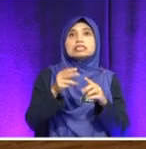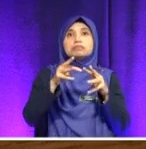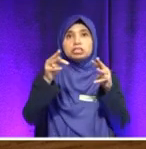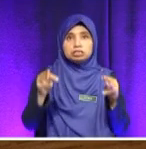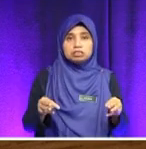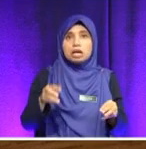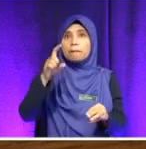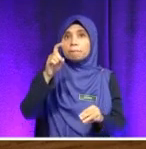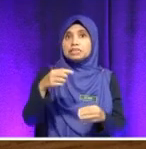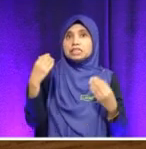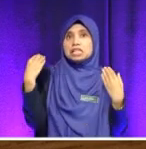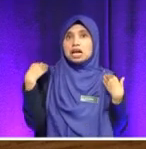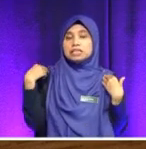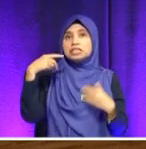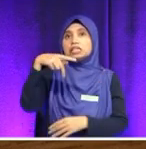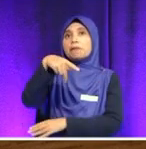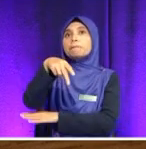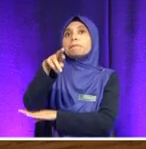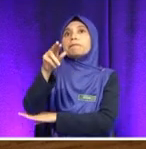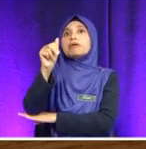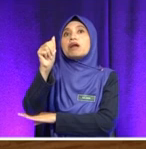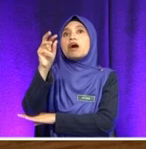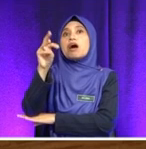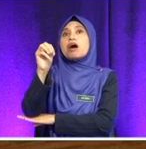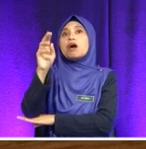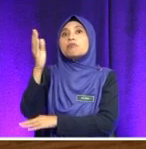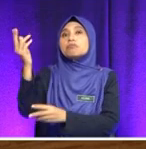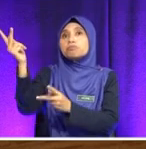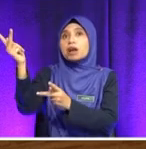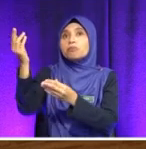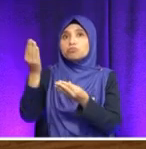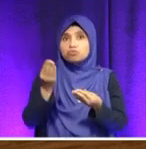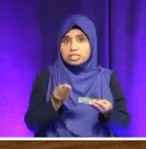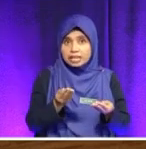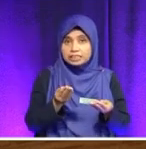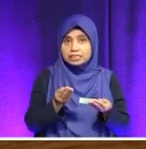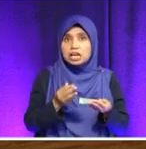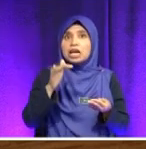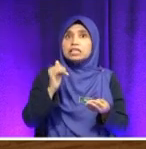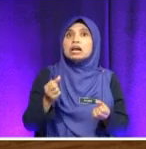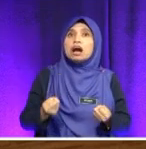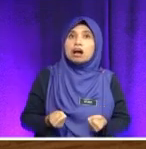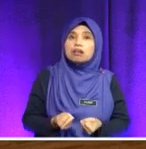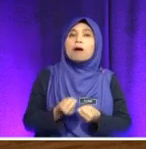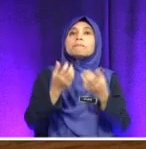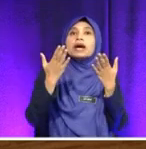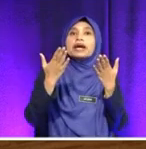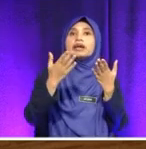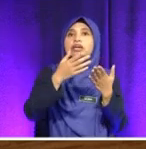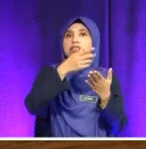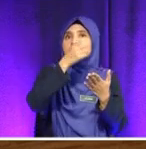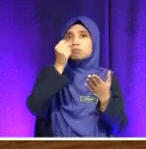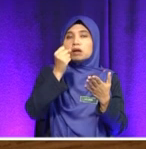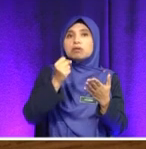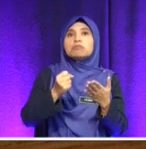memerlukan pramu saji yang ramai dan berkemahiran. Sebab apa? Sebab dalam proses menyaji perkhidmatan penyajian plate service ini, pelayan yang